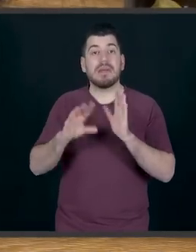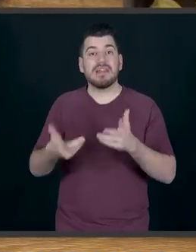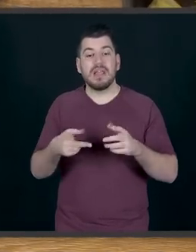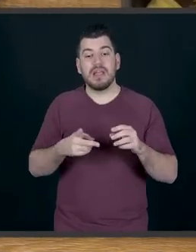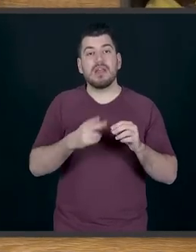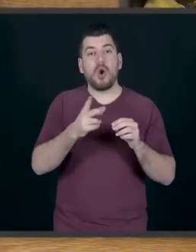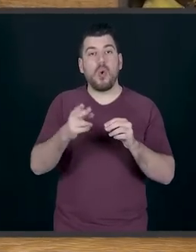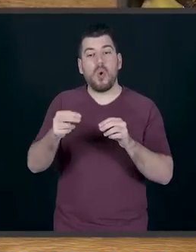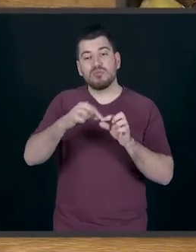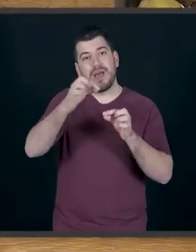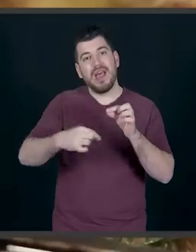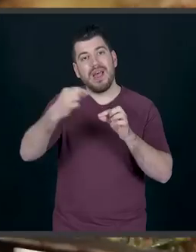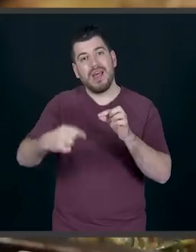σπάγκο.